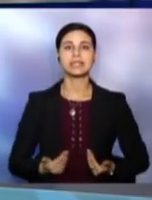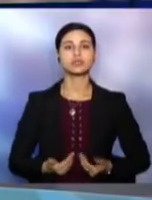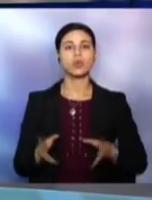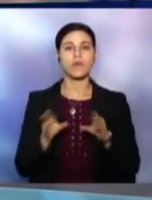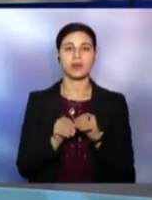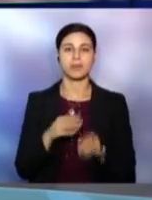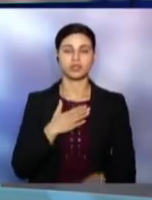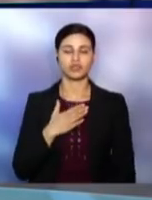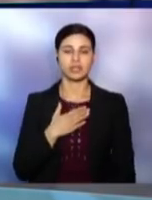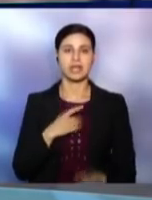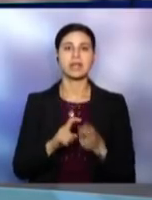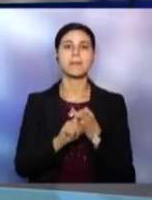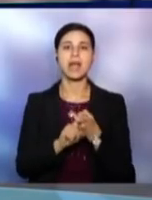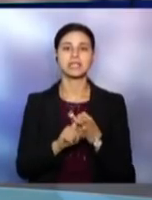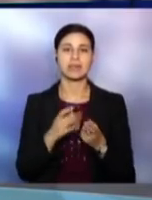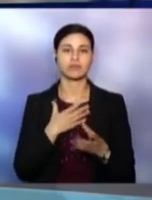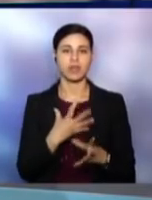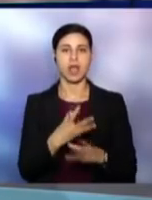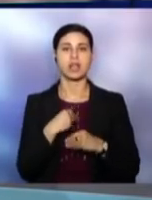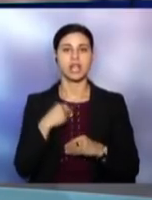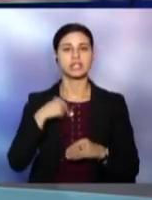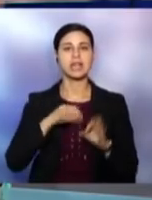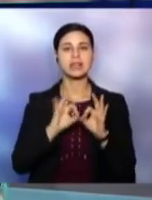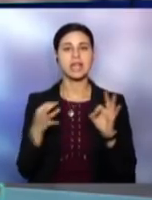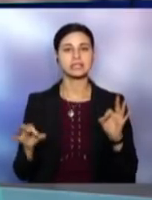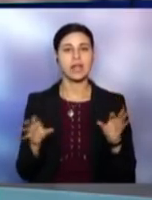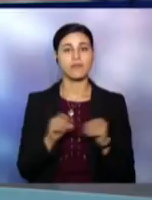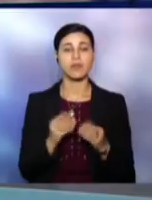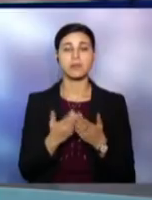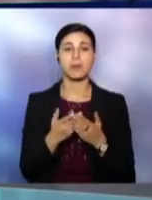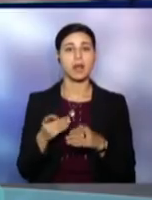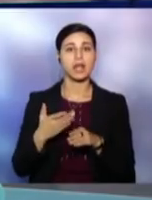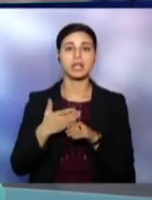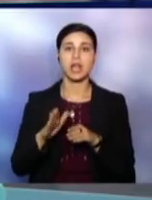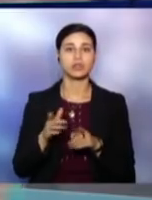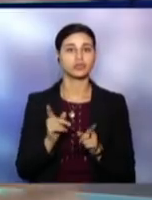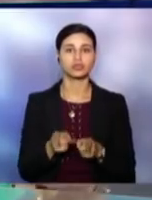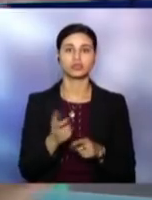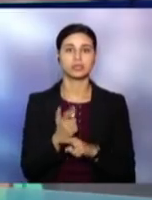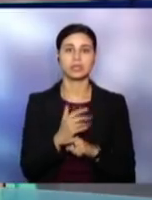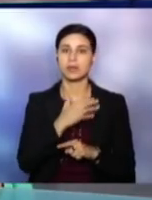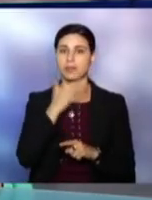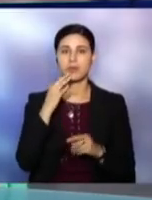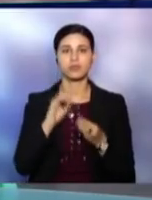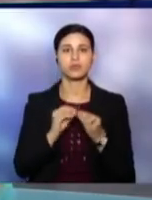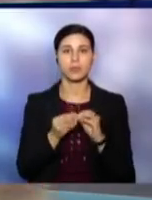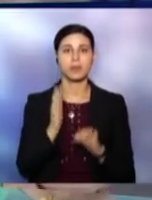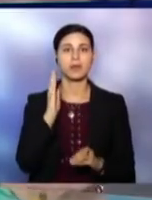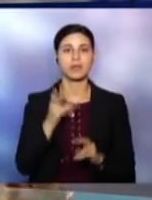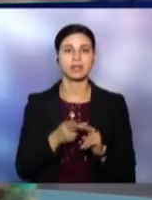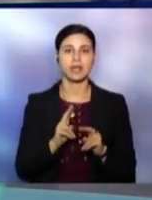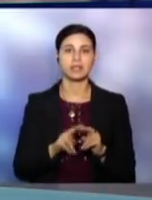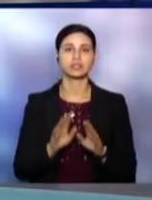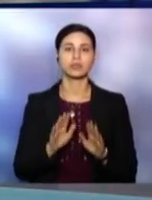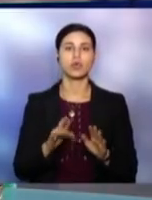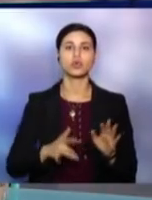ჩვენთან, ესეთი მეგობარი ბაქტერიები დავარქვათ, იმიტომ რომ მათ გარეშე რეალურად ძალიან ბევრი პრობლემა გვექნება და ეს არ არის